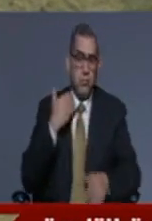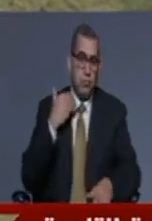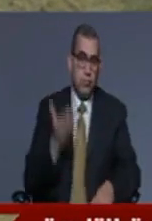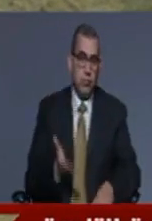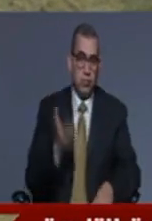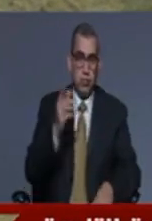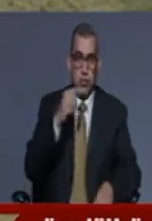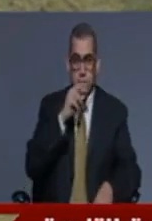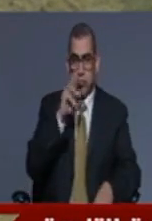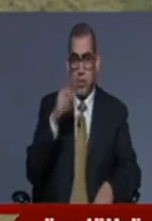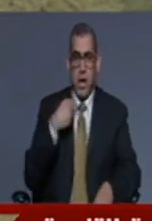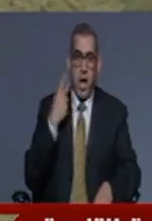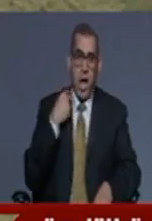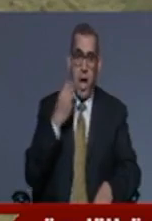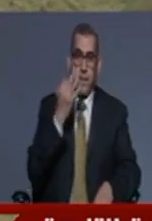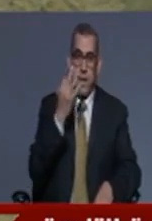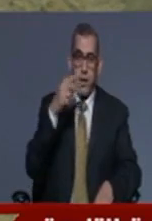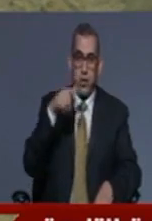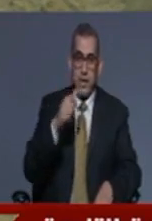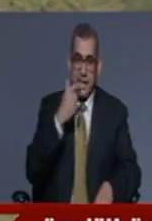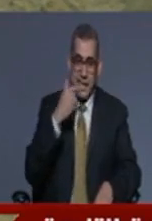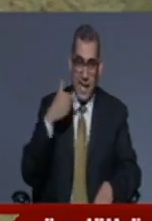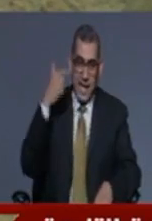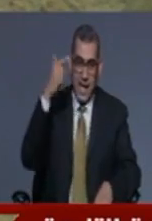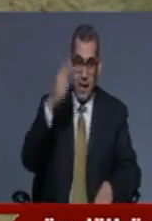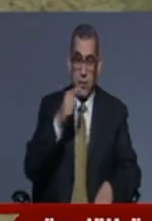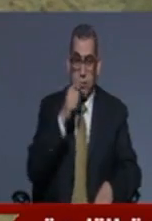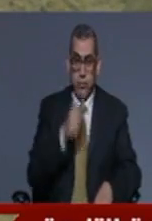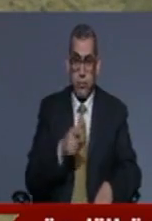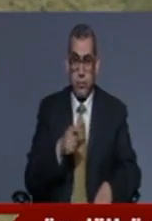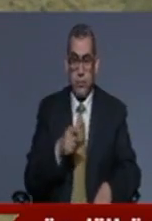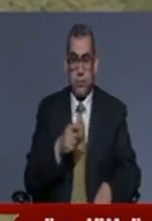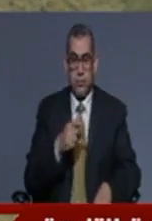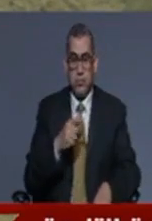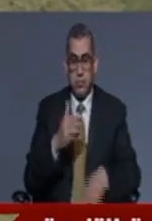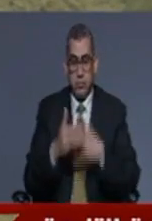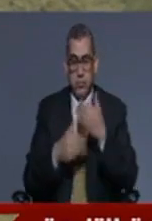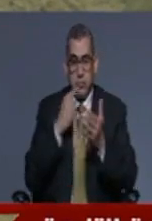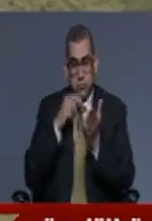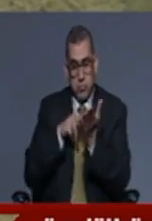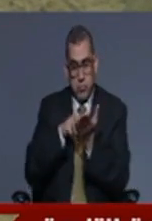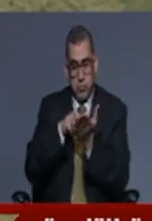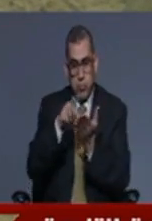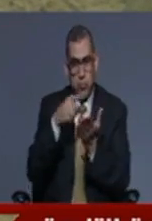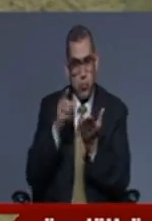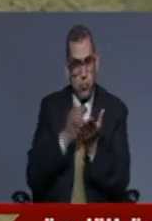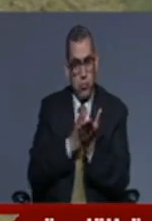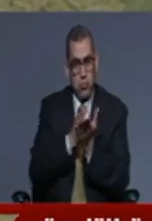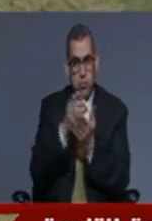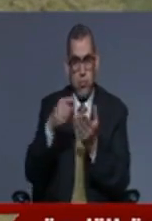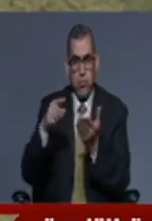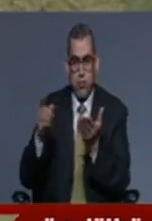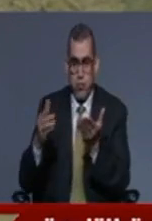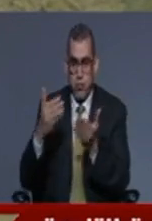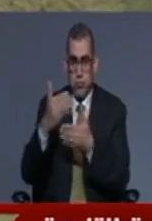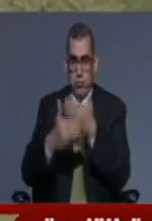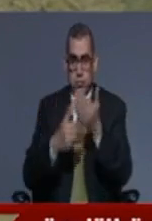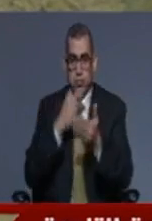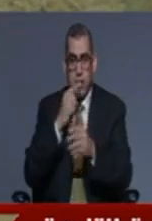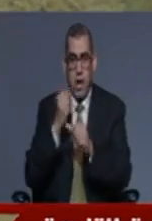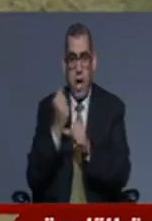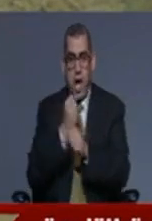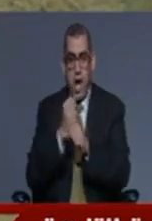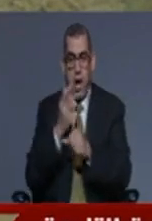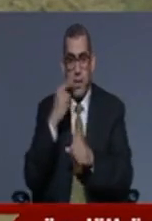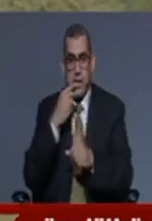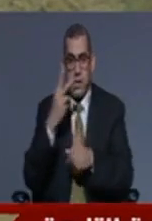أجندة 2063 تسير الآن في مسارها الطبيعي. إن أفضل علامة